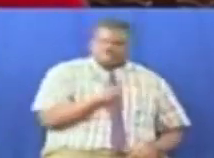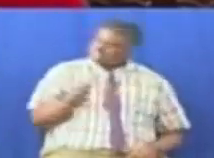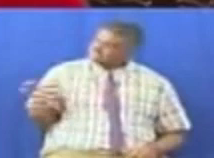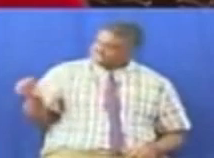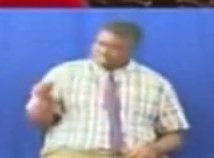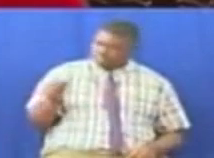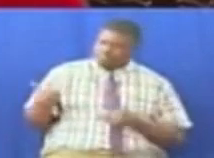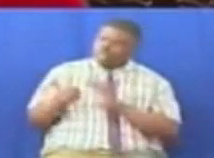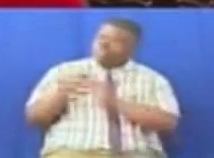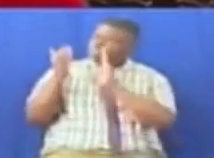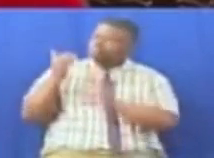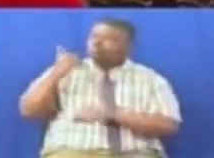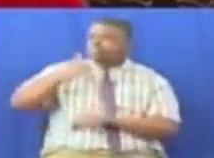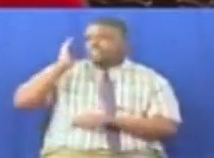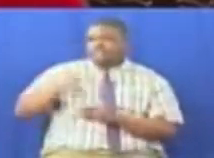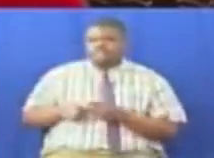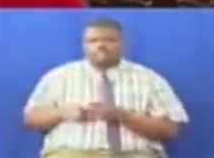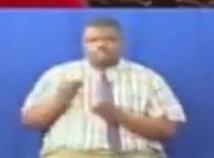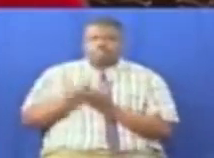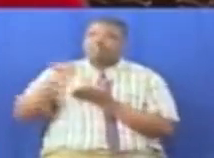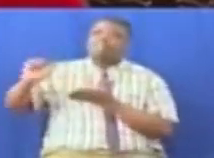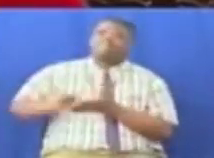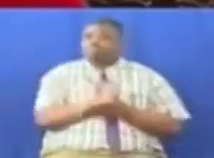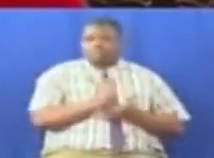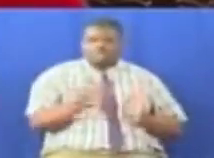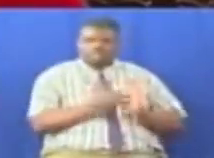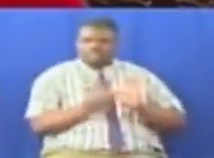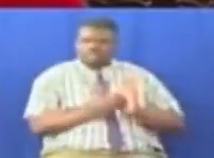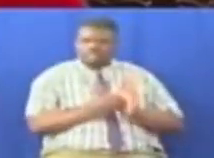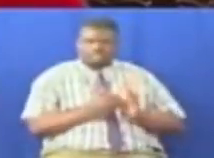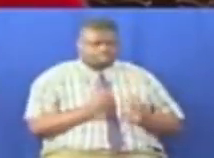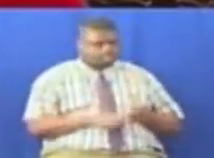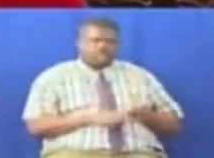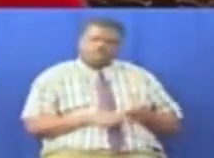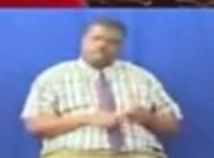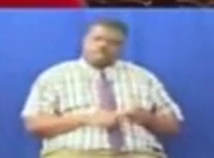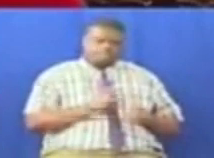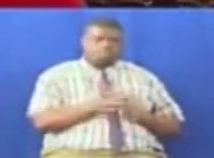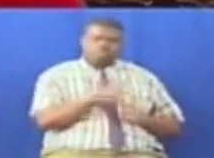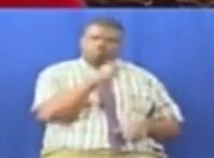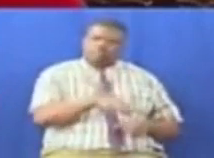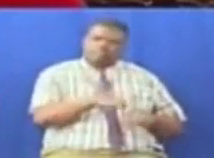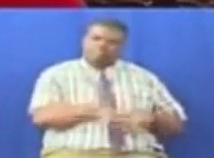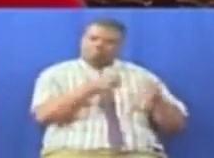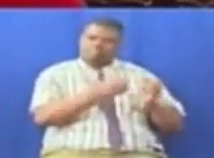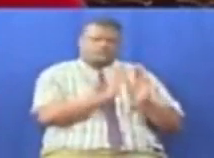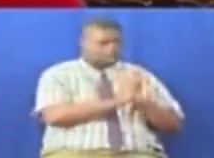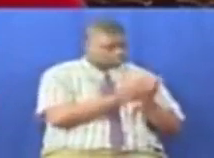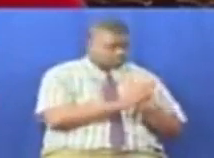upinzani tunapendekeza kifungu hiki kifutwe na badala yake sheria iruhusu mtu aliyehusika katika uvunjifu wa katiba au haki za